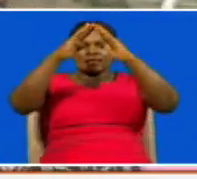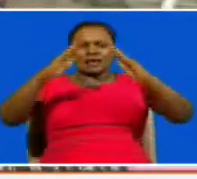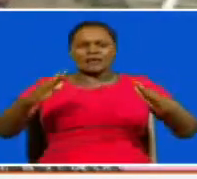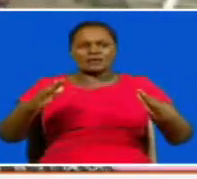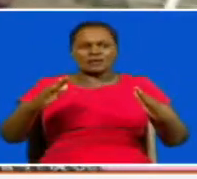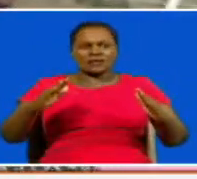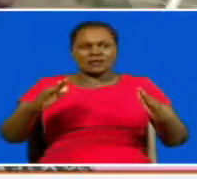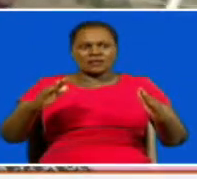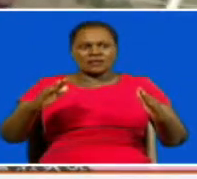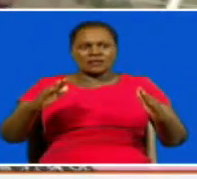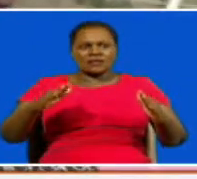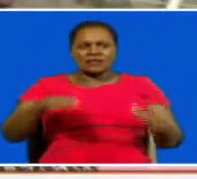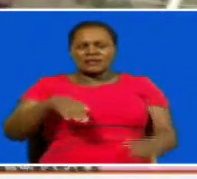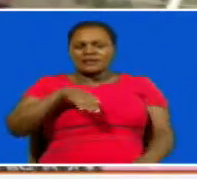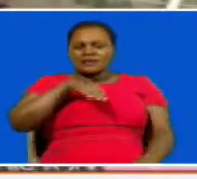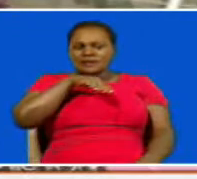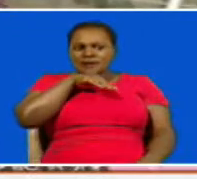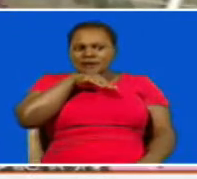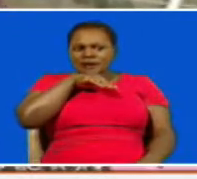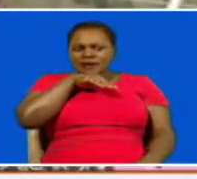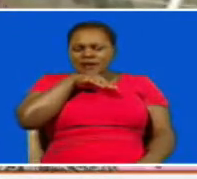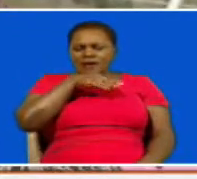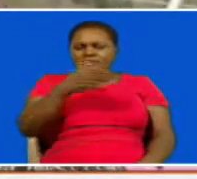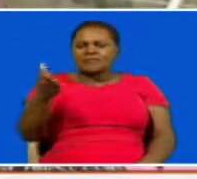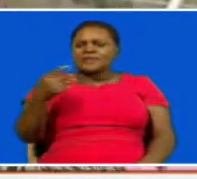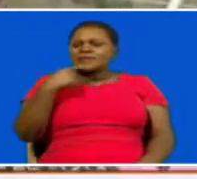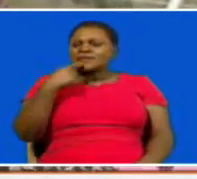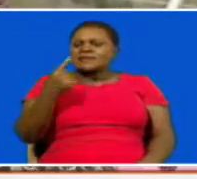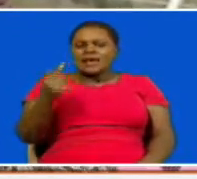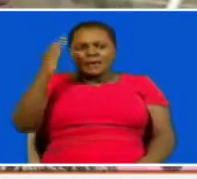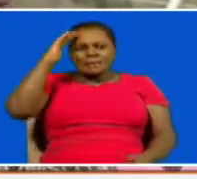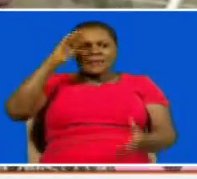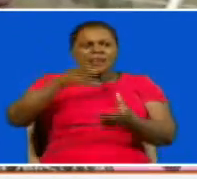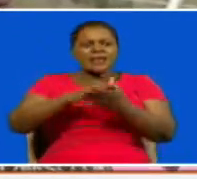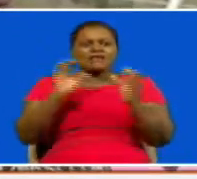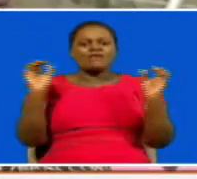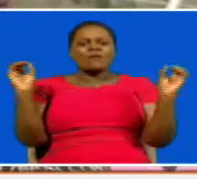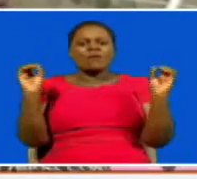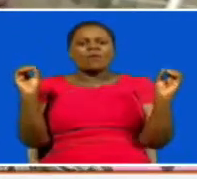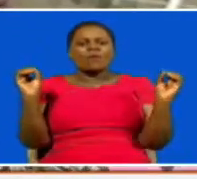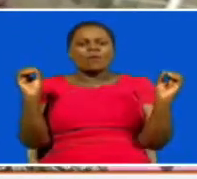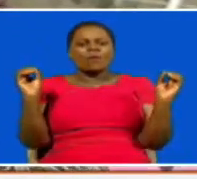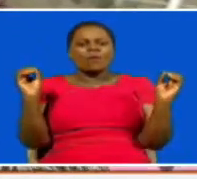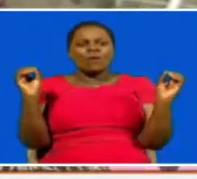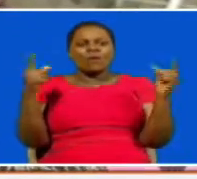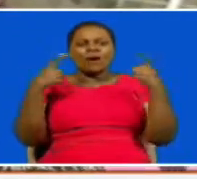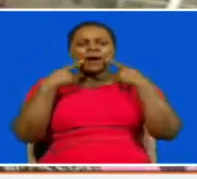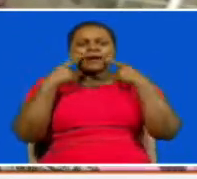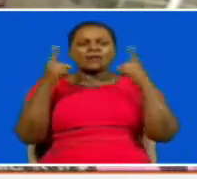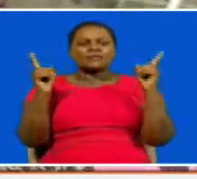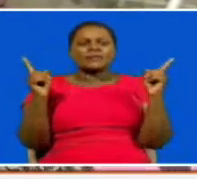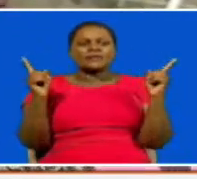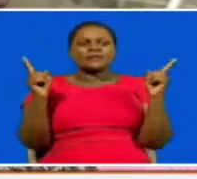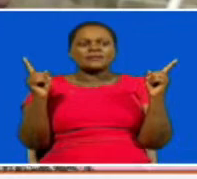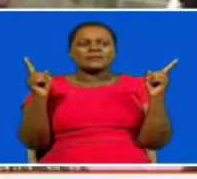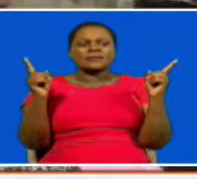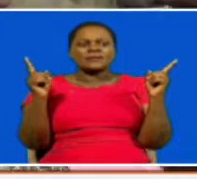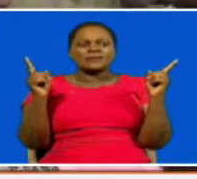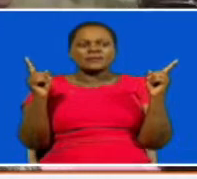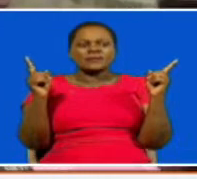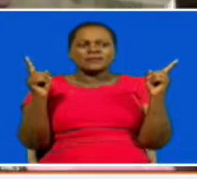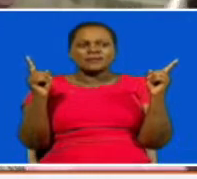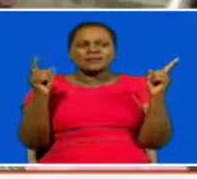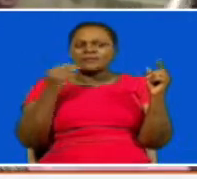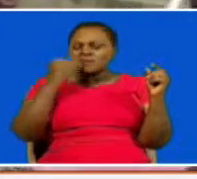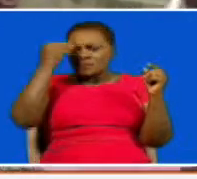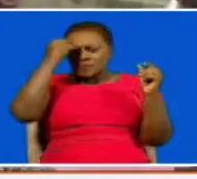other shenanigan right now by anybody to say they don't believe in the results and purporting to